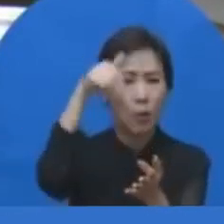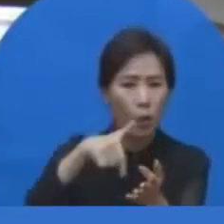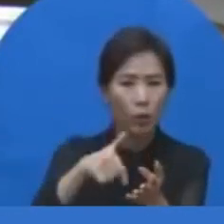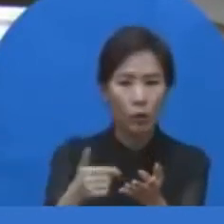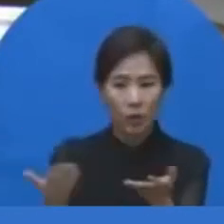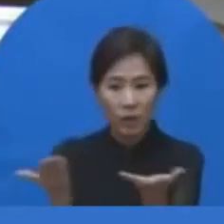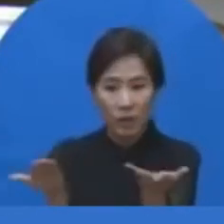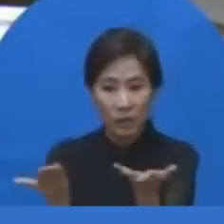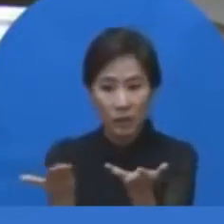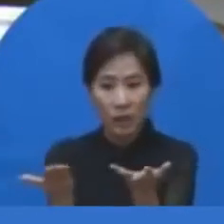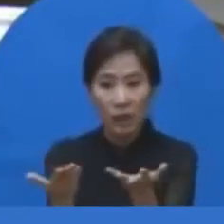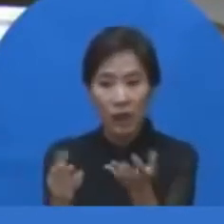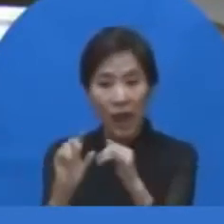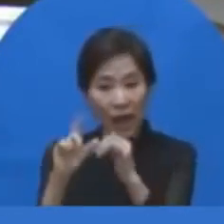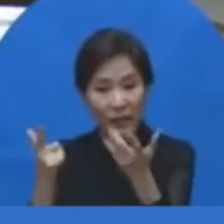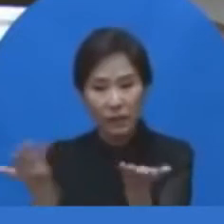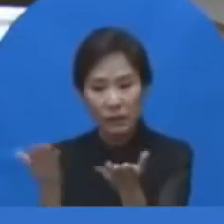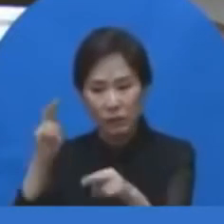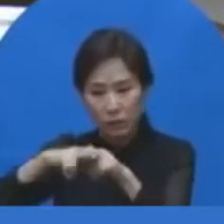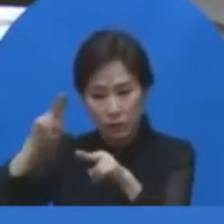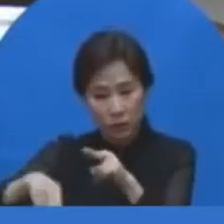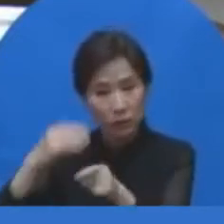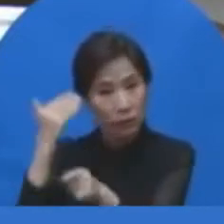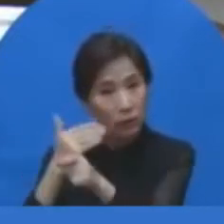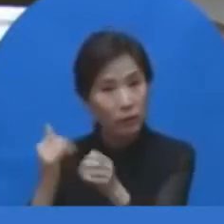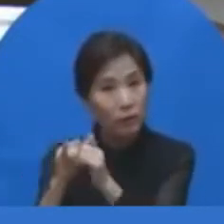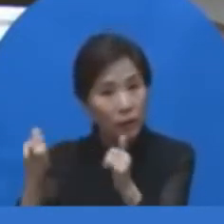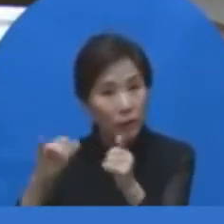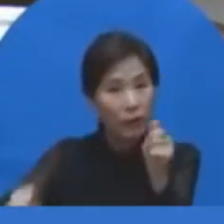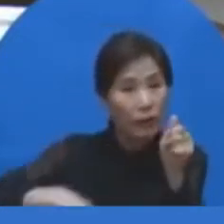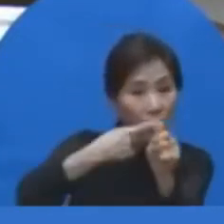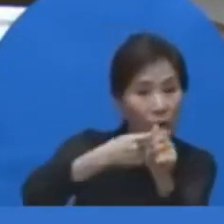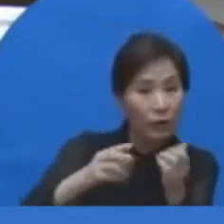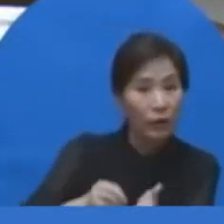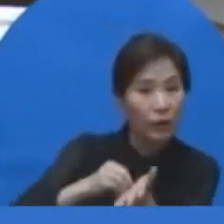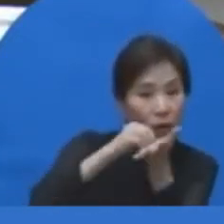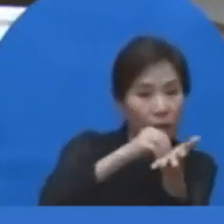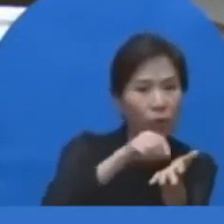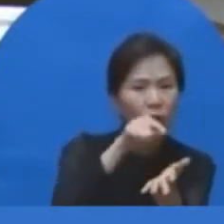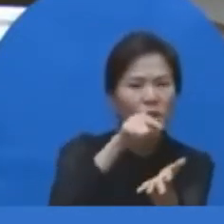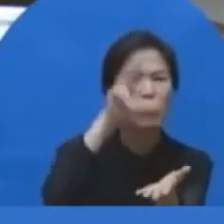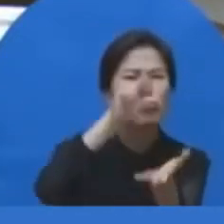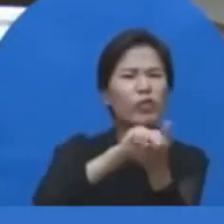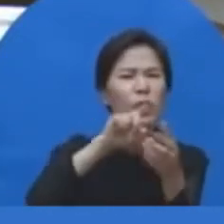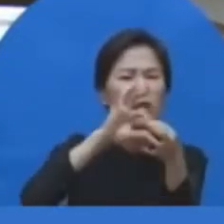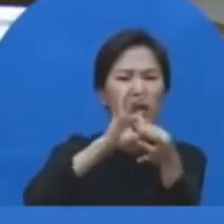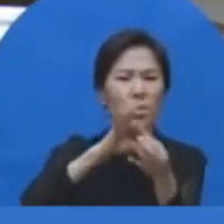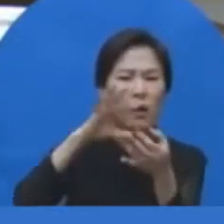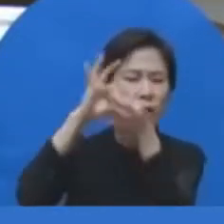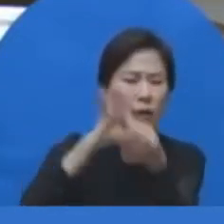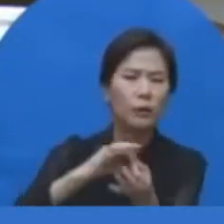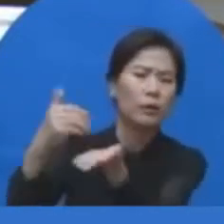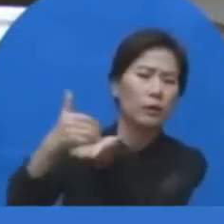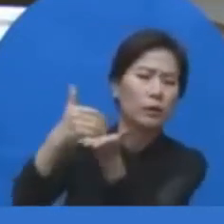자의 가입을 허용한 경우 노동자로 보지 않냐는 이 규정에 대해서 계속 문제를 삼았습니다. 그나마